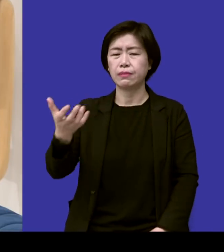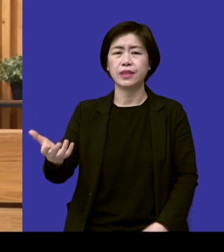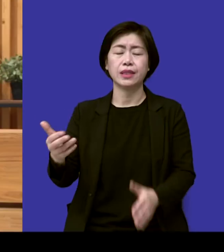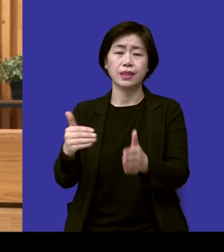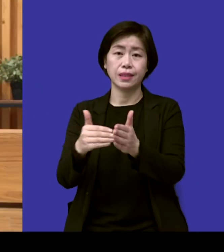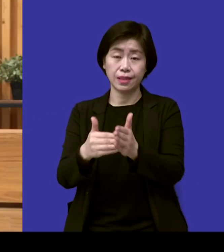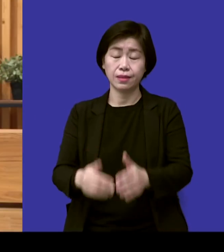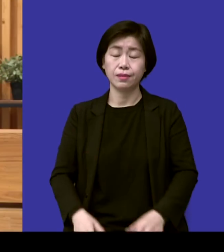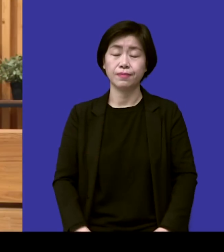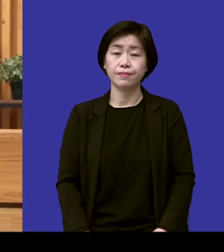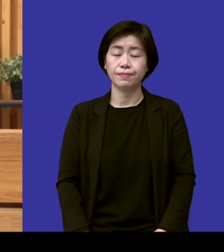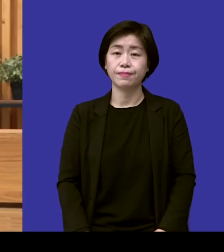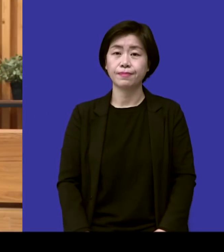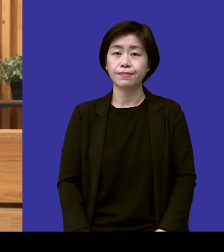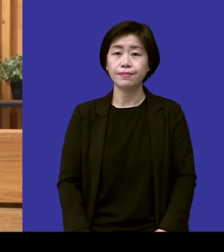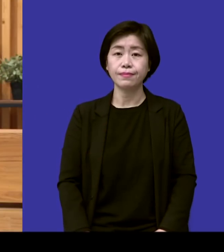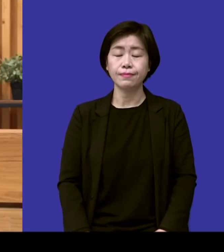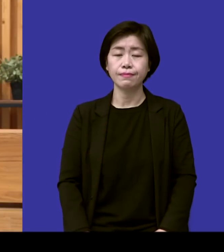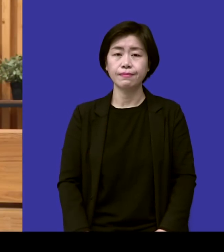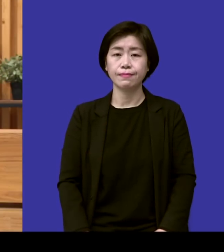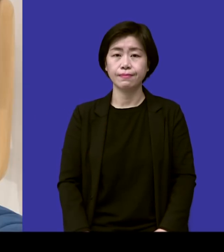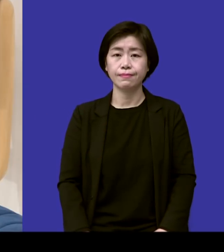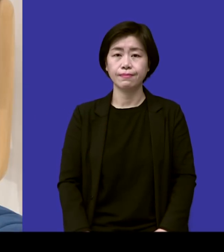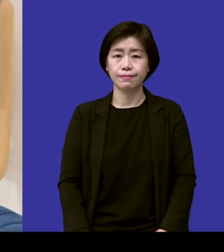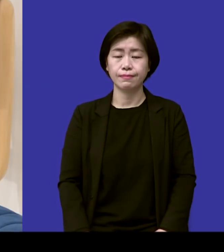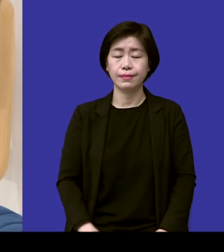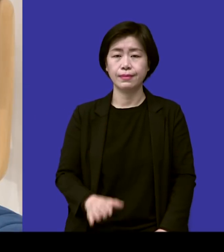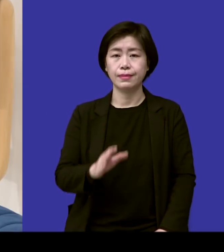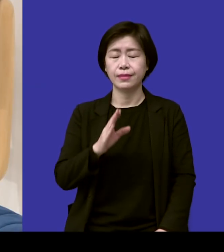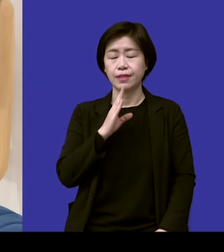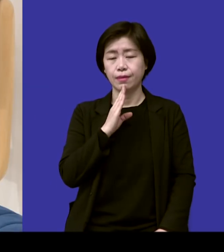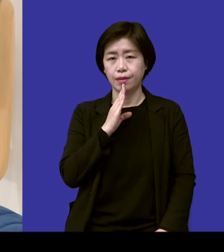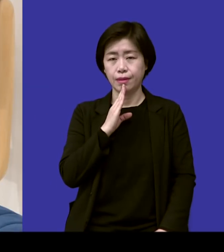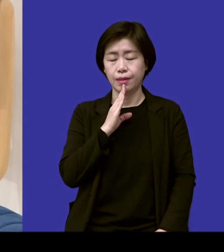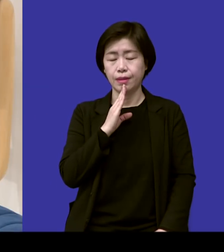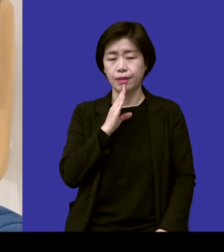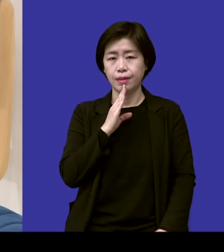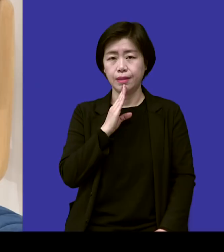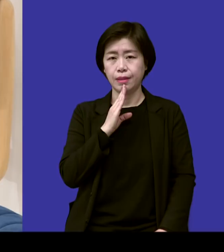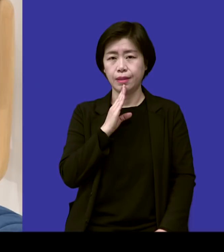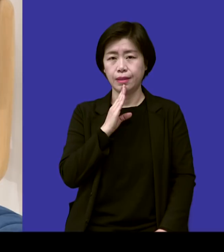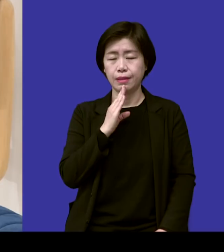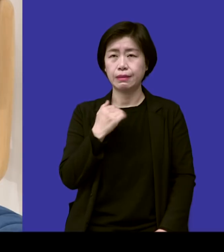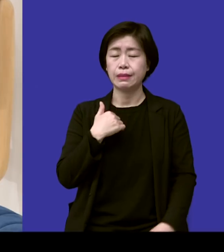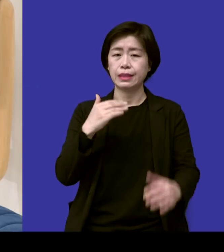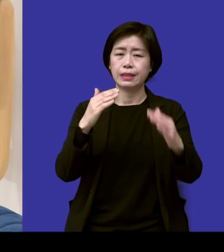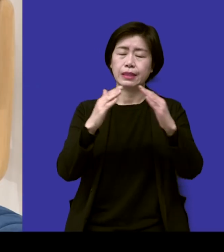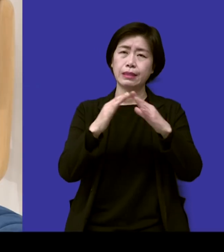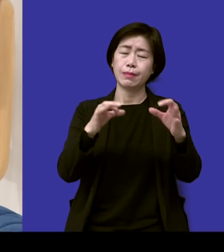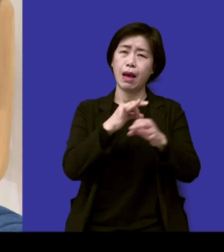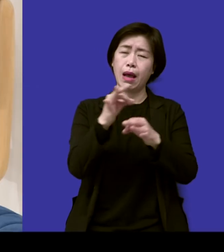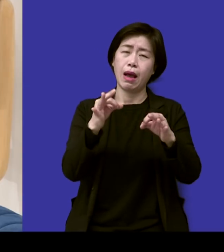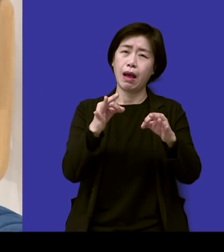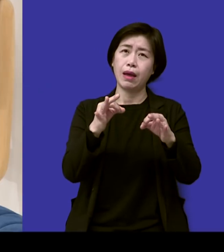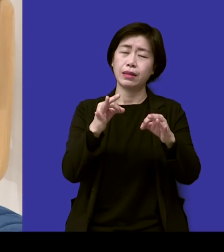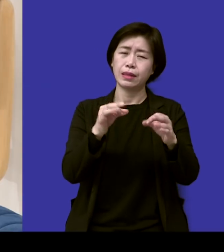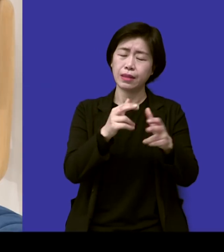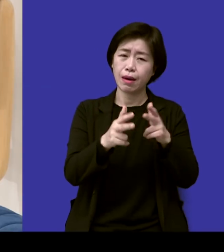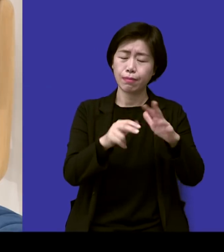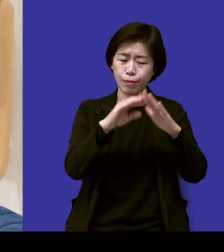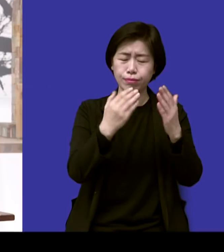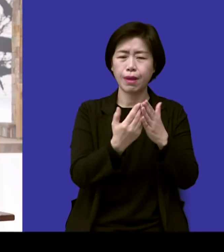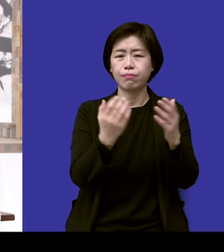거죠. 그전에는 빌라같이 살다가 그 정도로 저희 집이 완전 그렇게 사업이 망하고